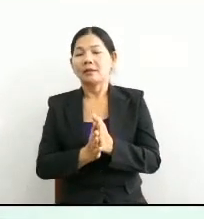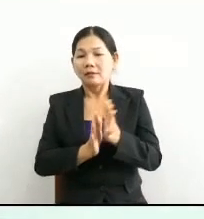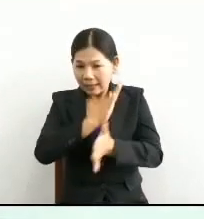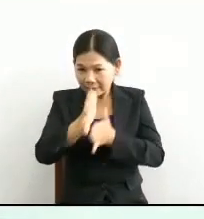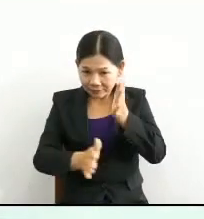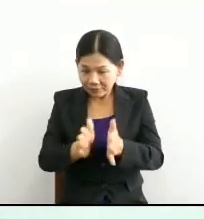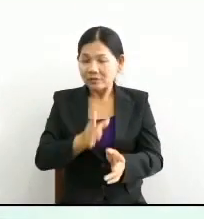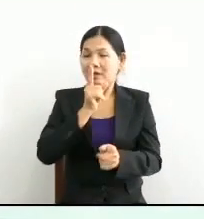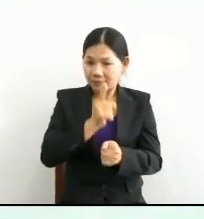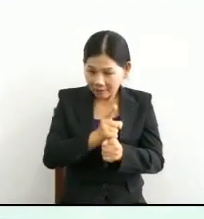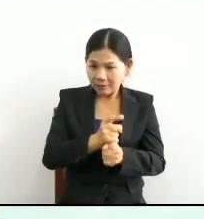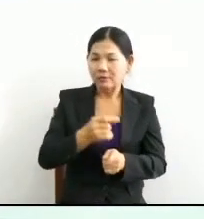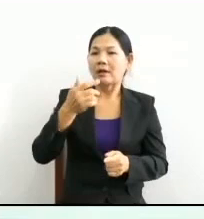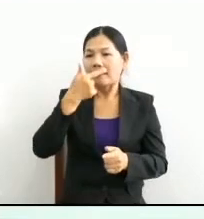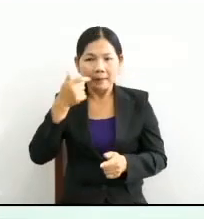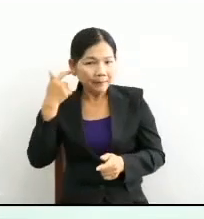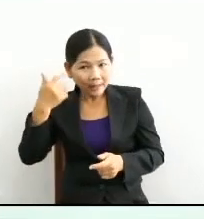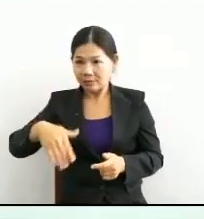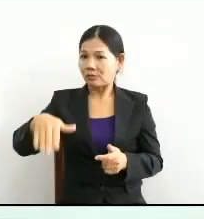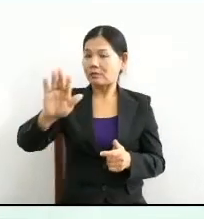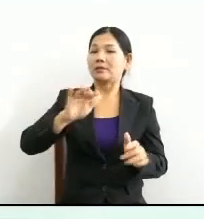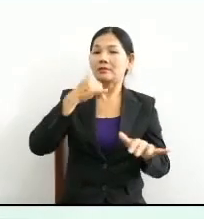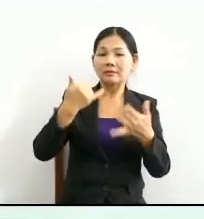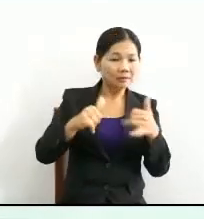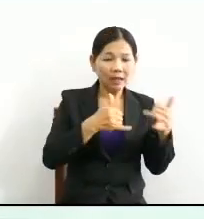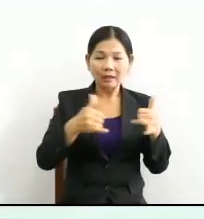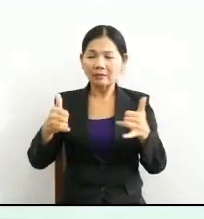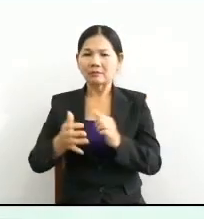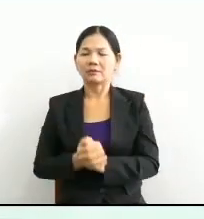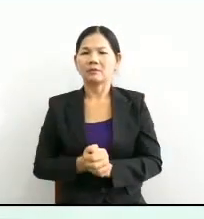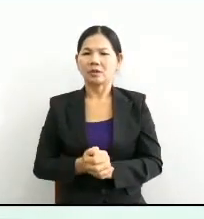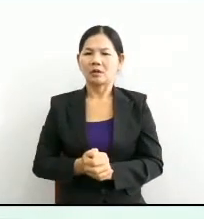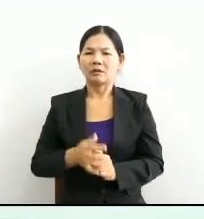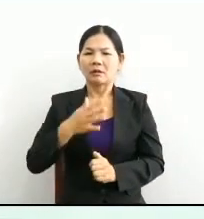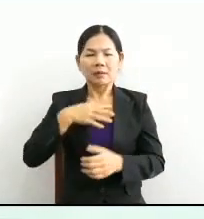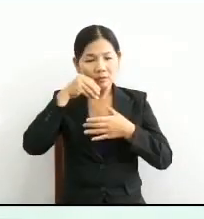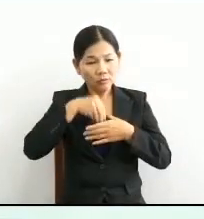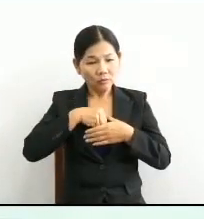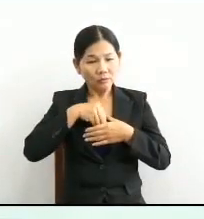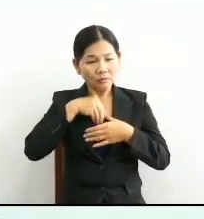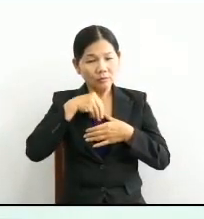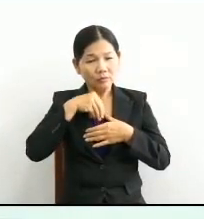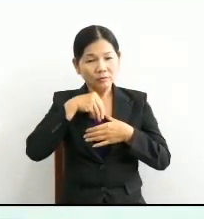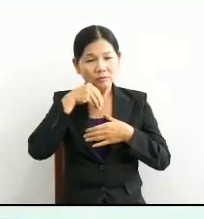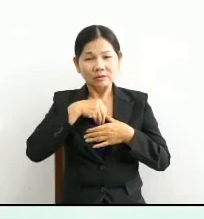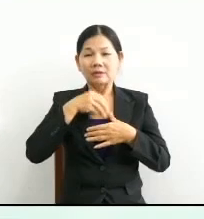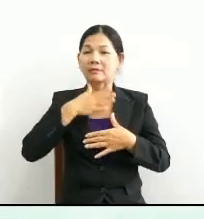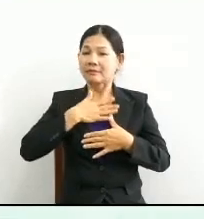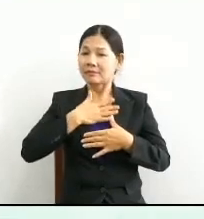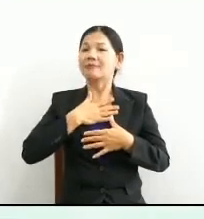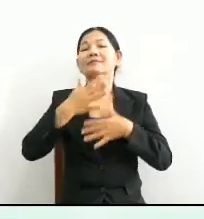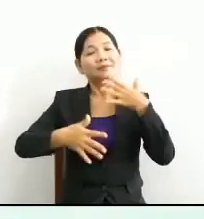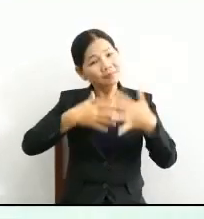ban à thưa làm hạt ban là ồ con nóng con ta đã lên hay con không không có nghe rằng mình đã con sợ